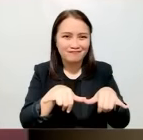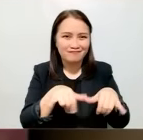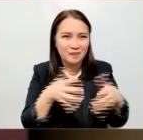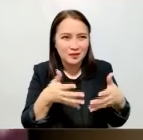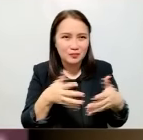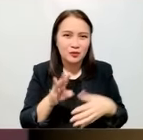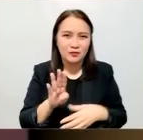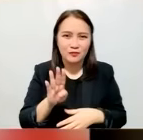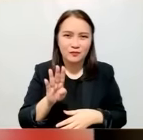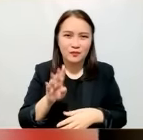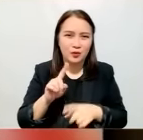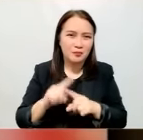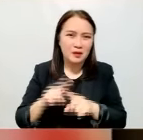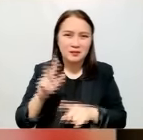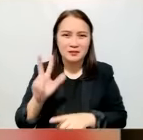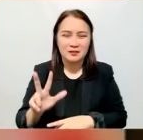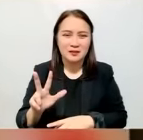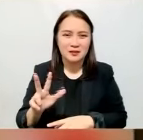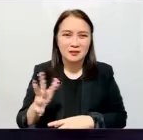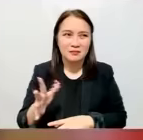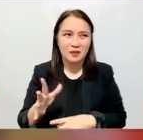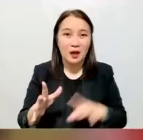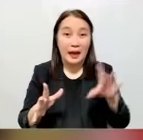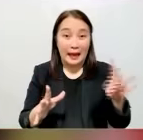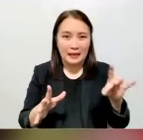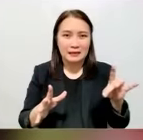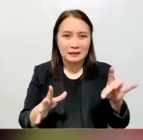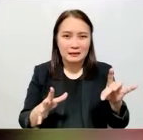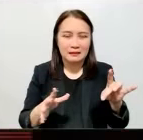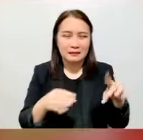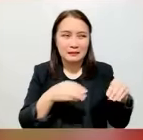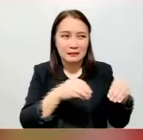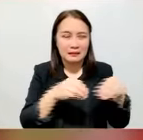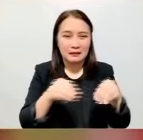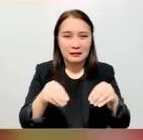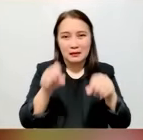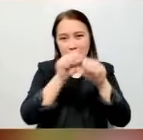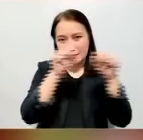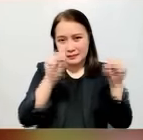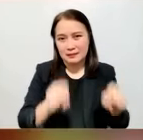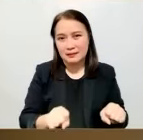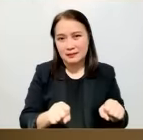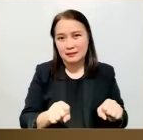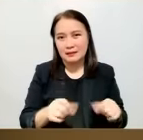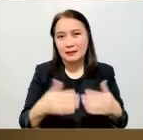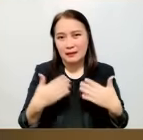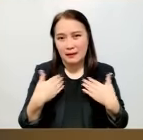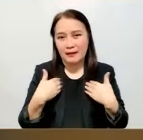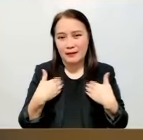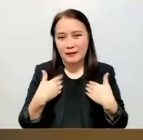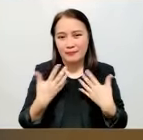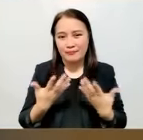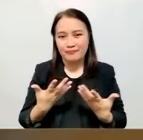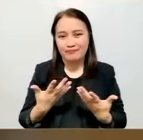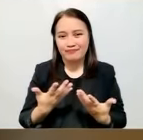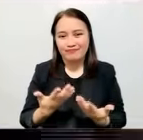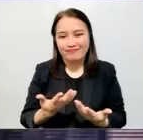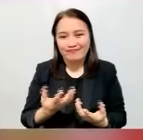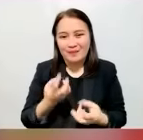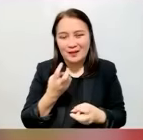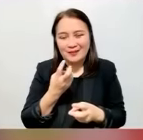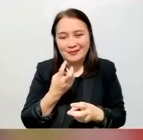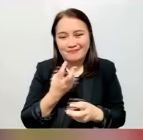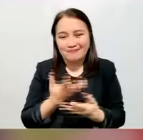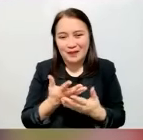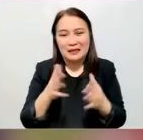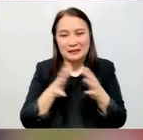4x3, bali 8. Stones yun, tapos nagkaroon sila ng extension pa, talaga medyo malaki at medyo